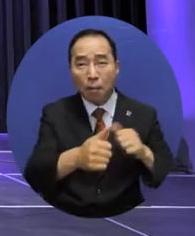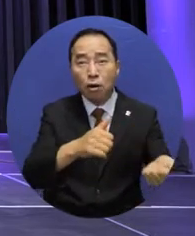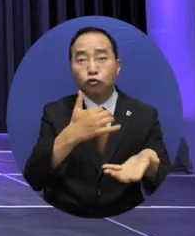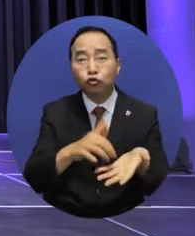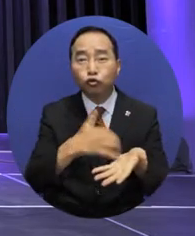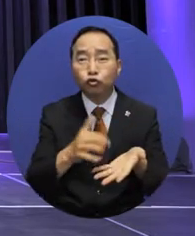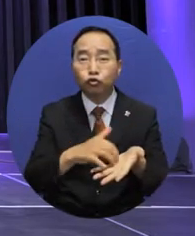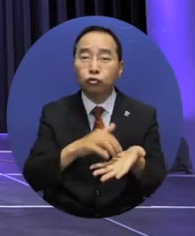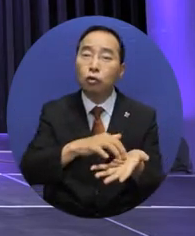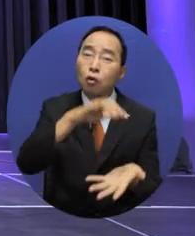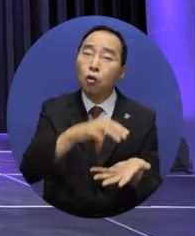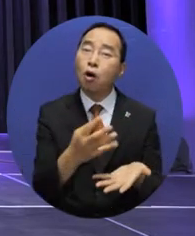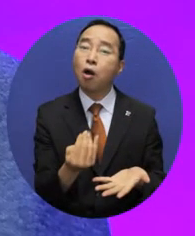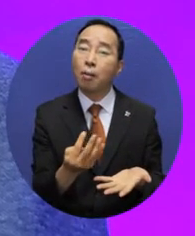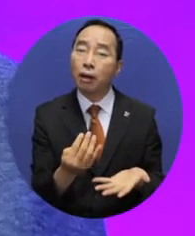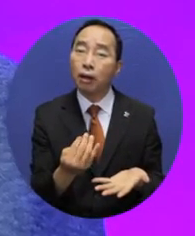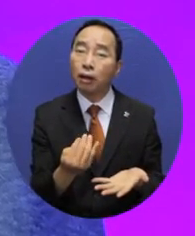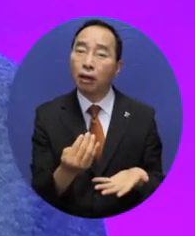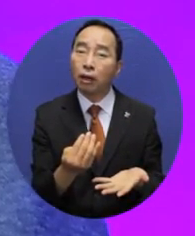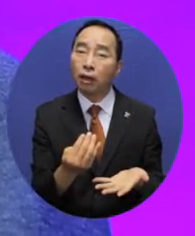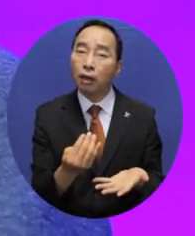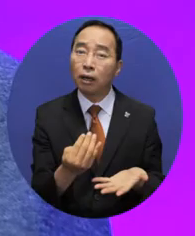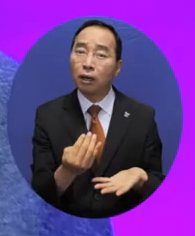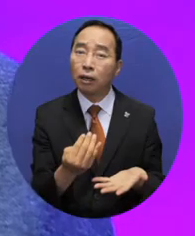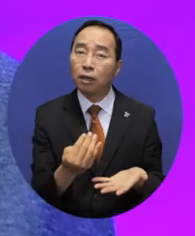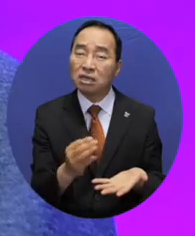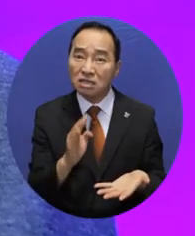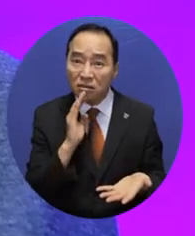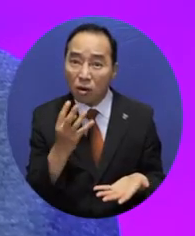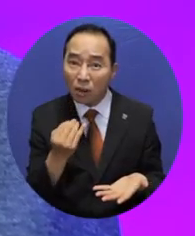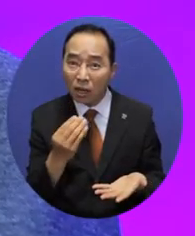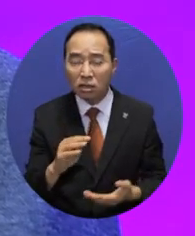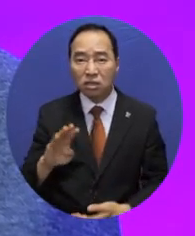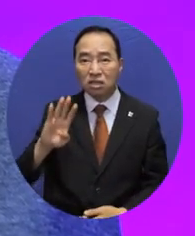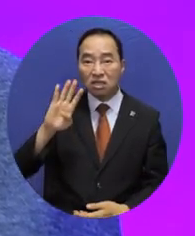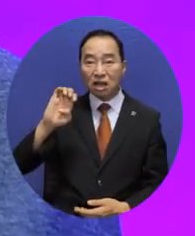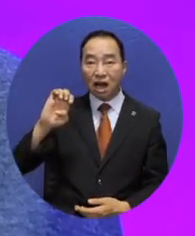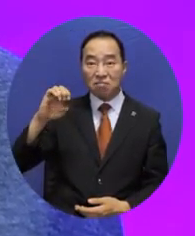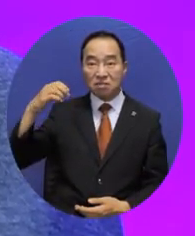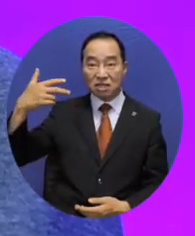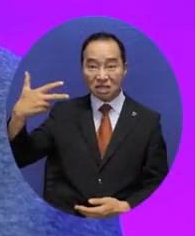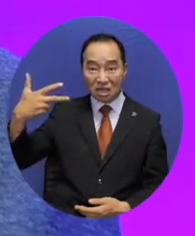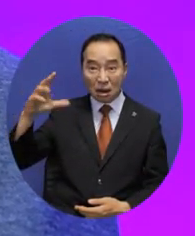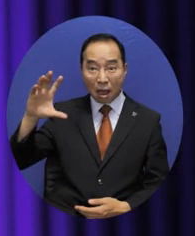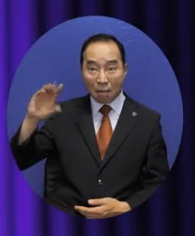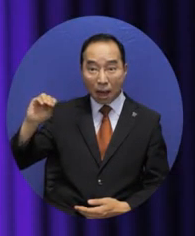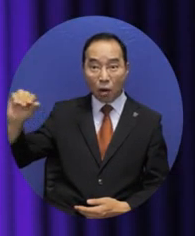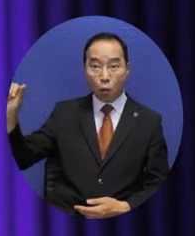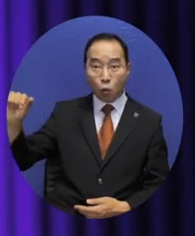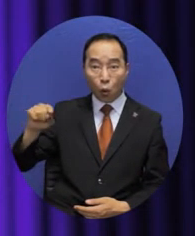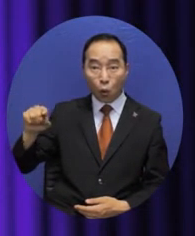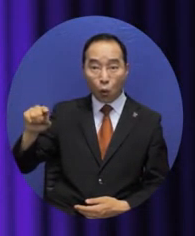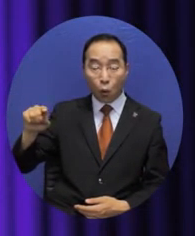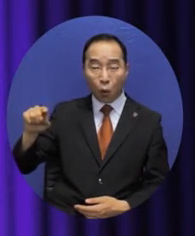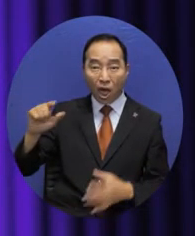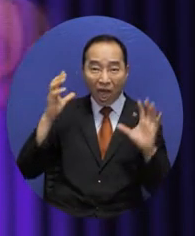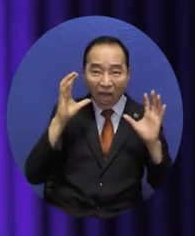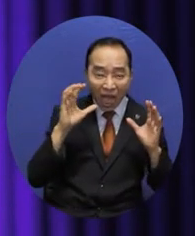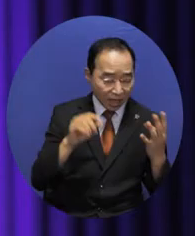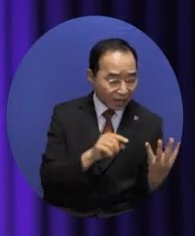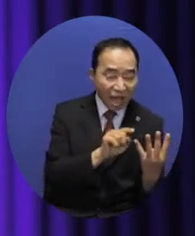몇 사람이나 될 것 같습니까? 자그마치 47만 5천 명에 달합니다. 4명의 어린이